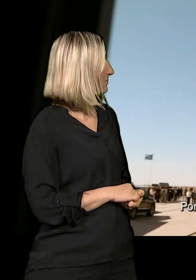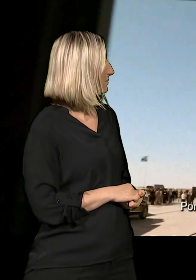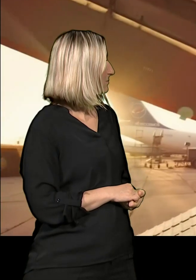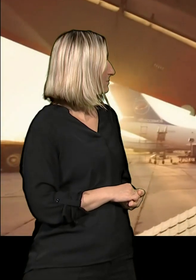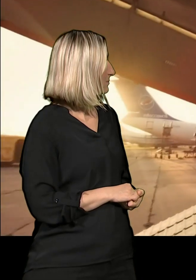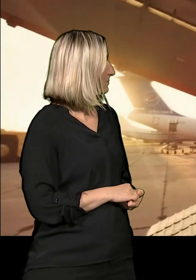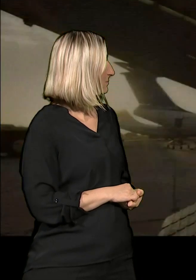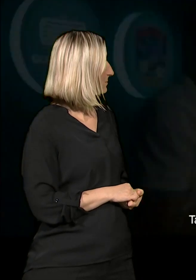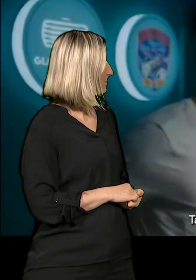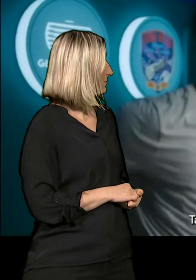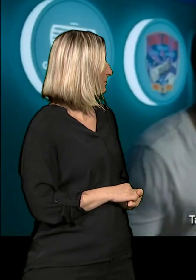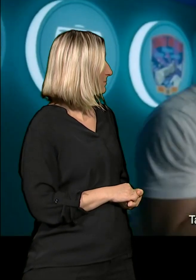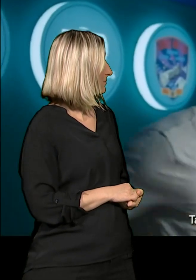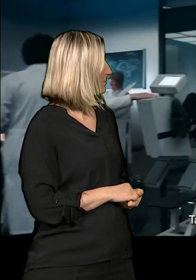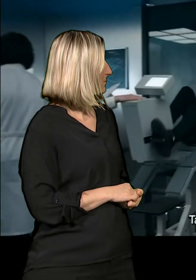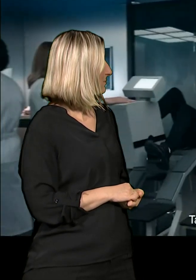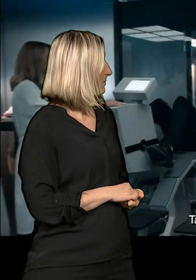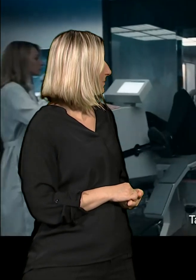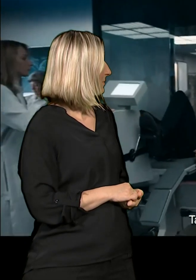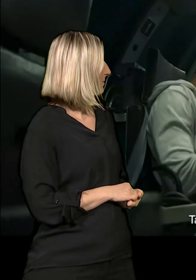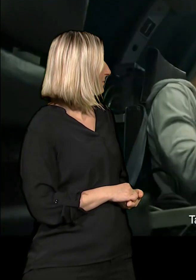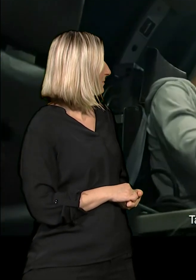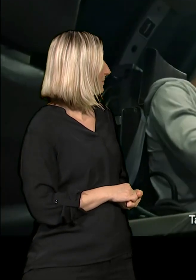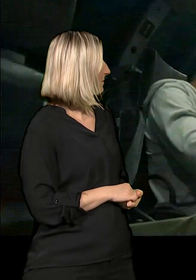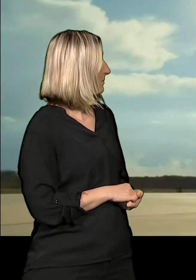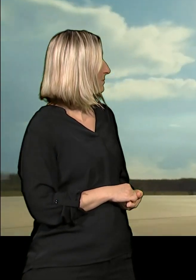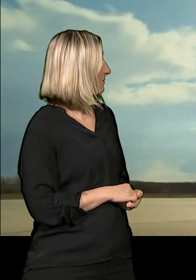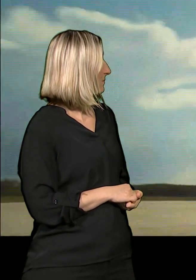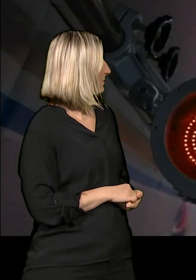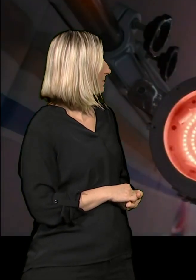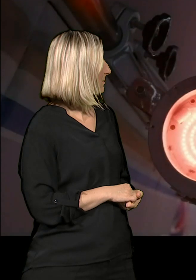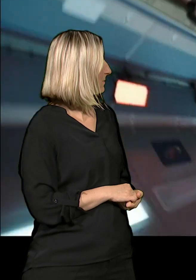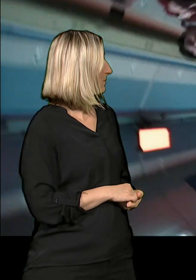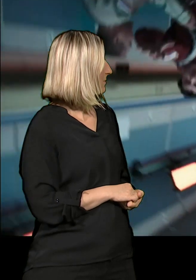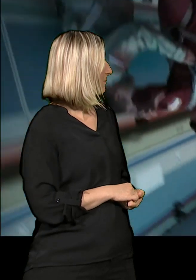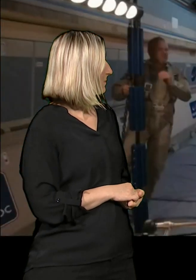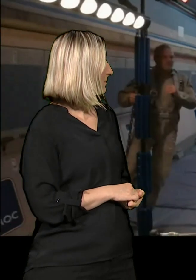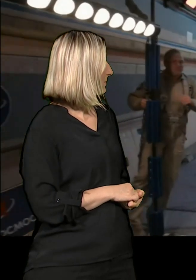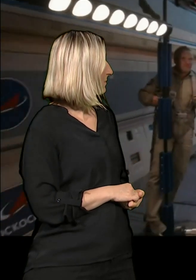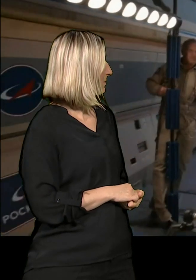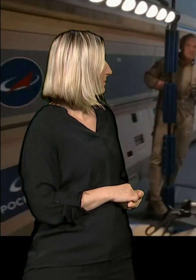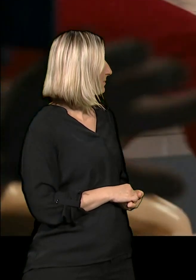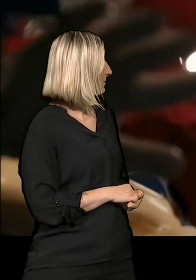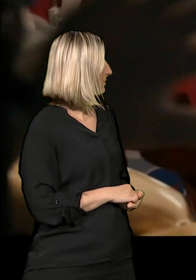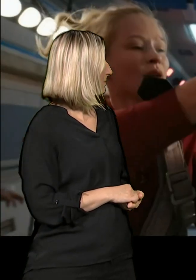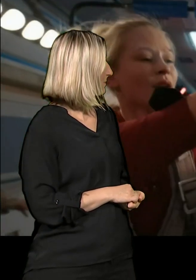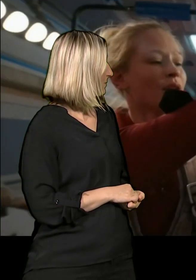станцию. Всю операционную бригаду туда не послать. Один из вас полетит на МКС.